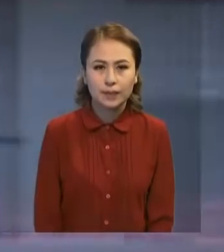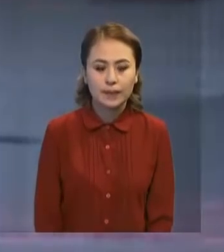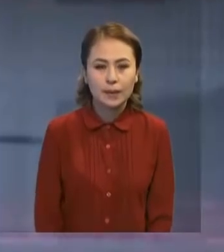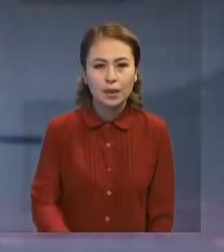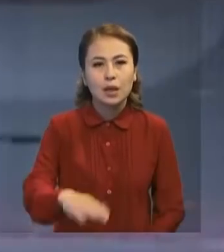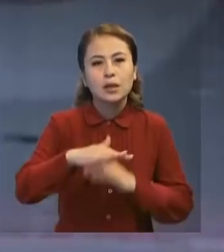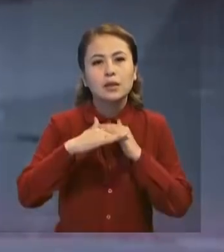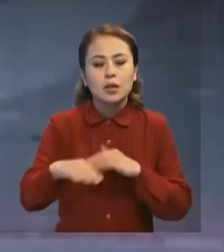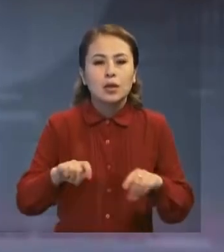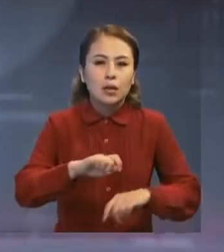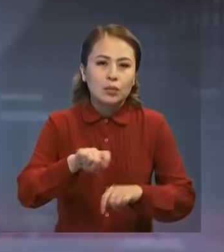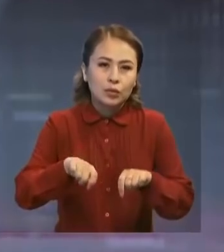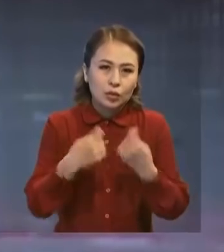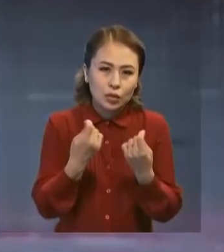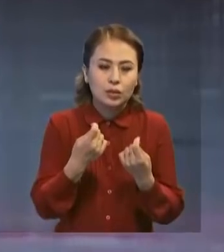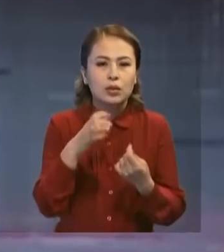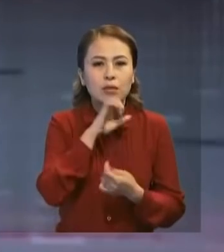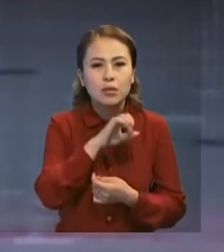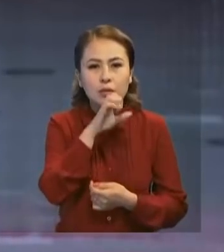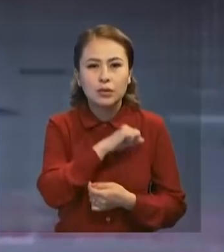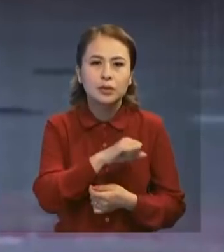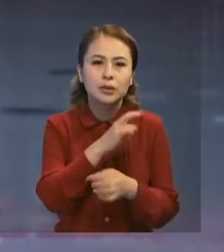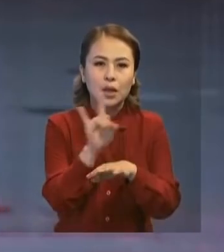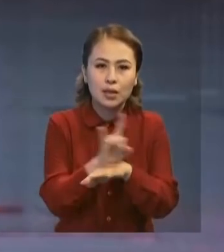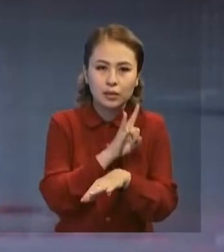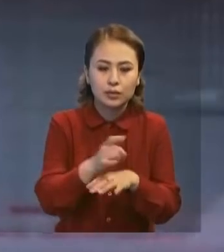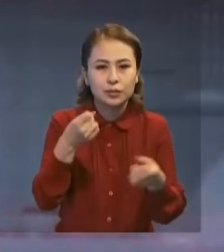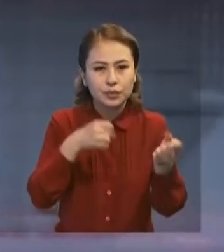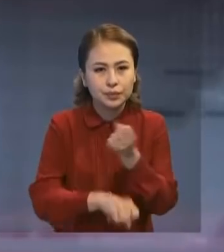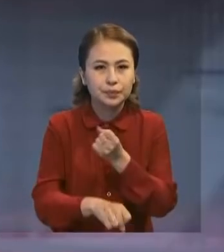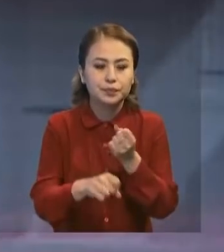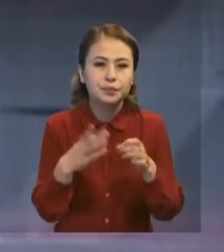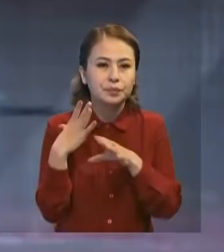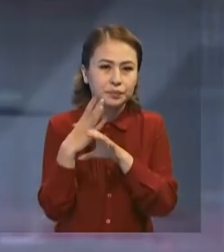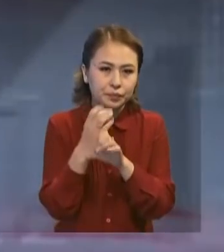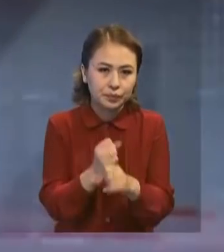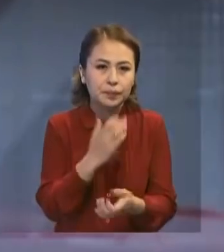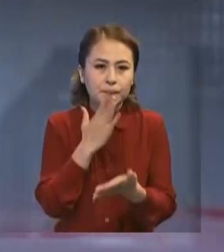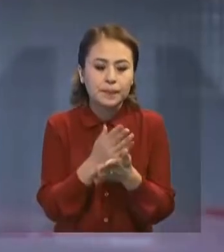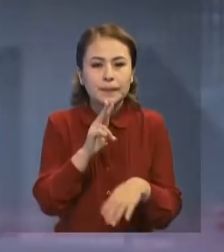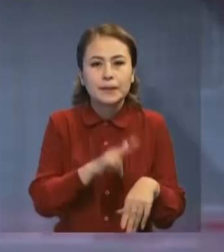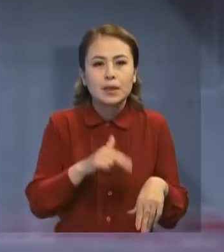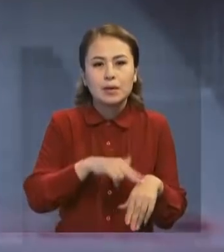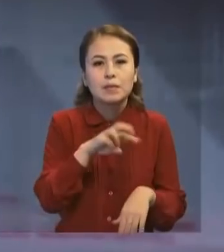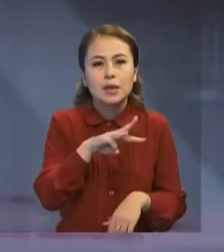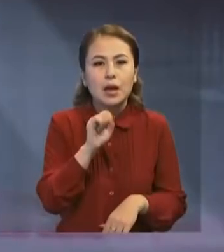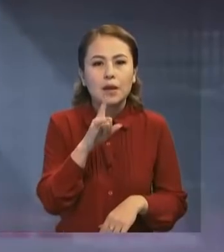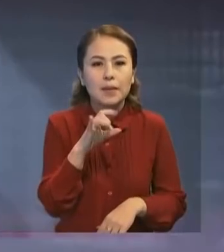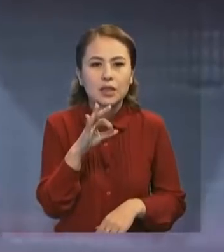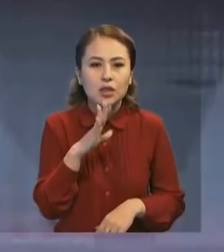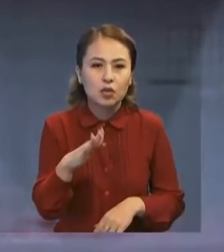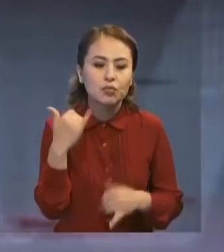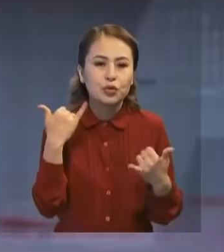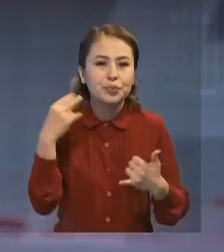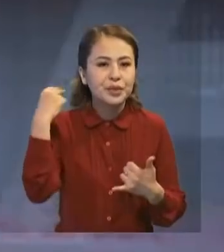Елде қарақшылық, бұзақылық, мал ұрлығы, алаяқтық және зорлау деректері азайып келеді. Ішкі істер министрі Марат